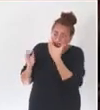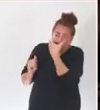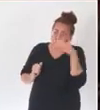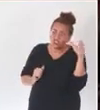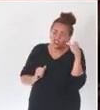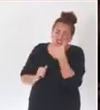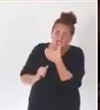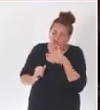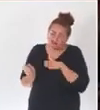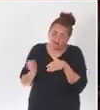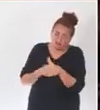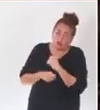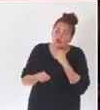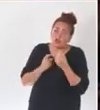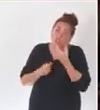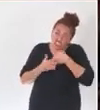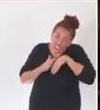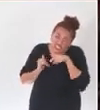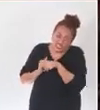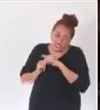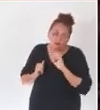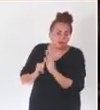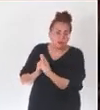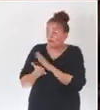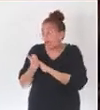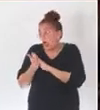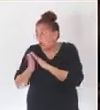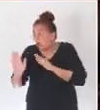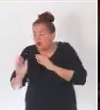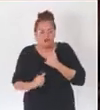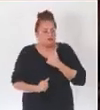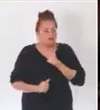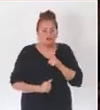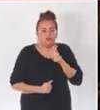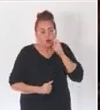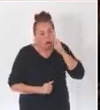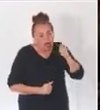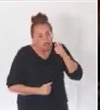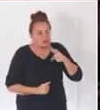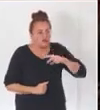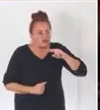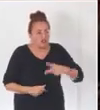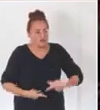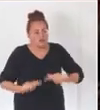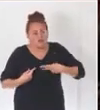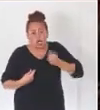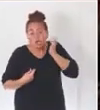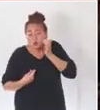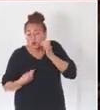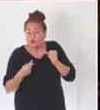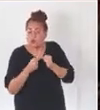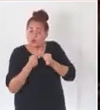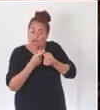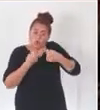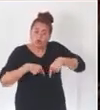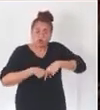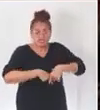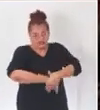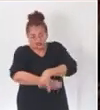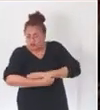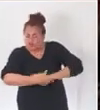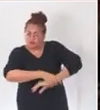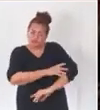sociales inacceptables. Et ben moi, je préfère rendre hommage à celles et ceux qui se sont levés tous les jours, qui sont restés en commission pour mettre un